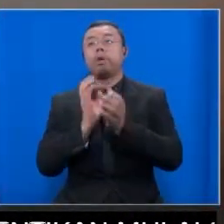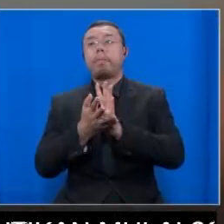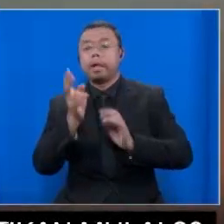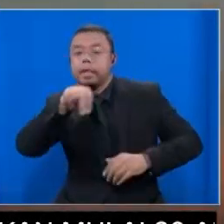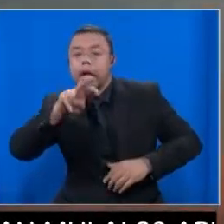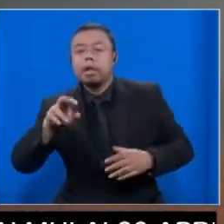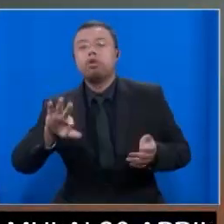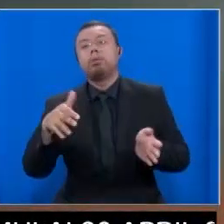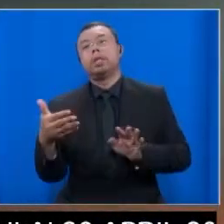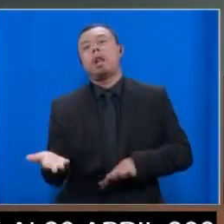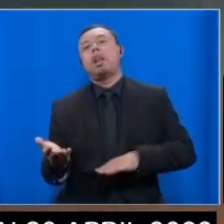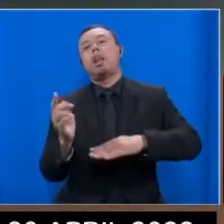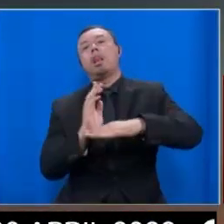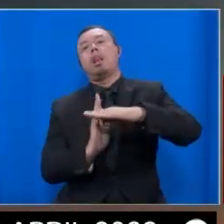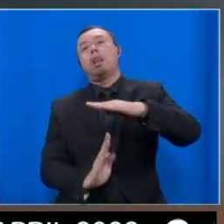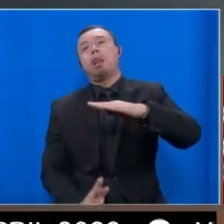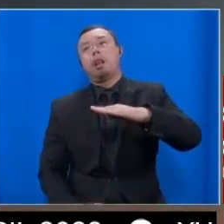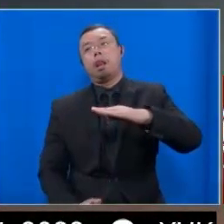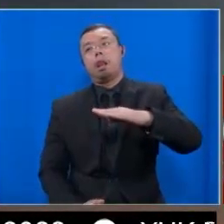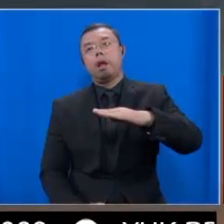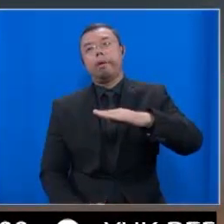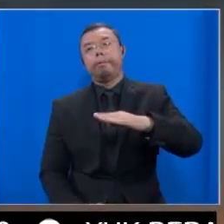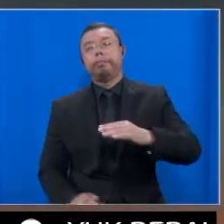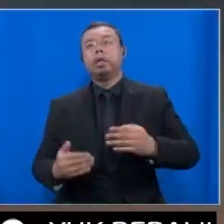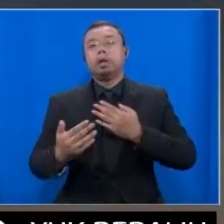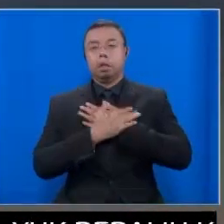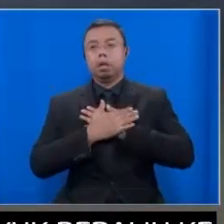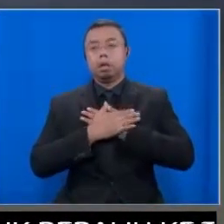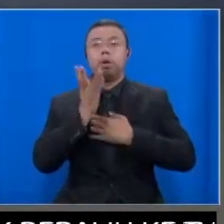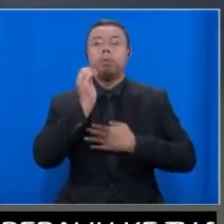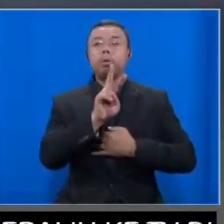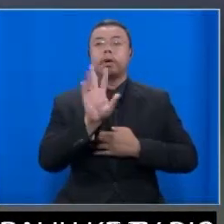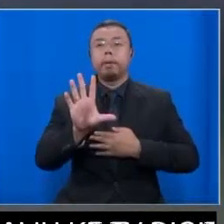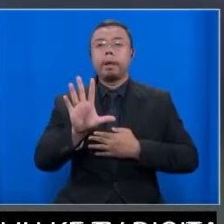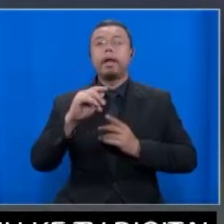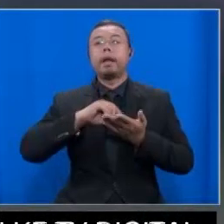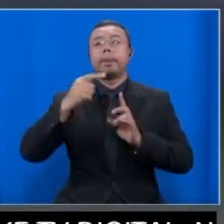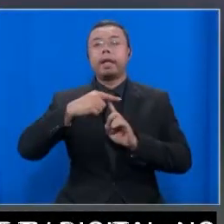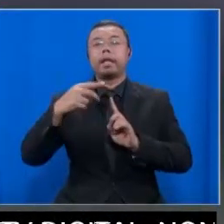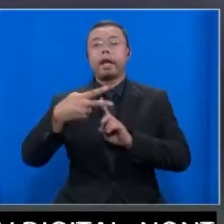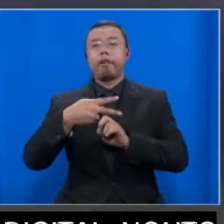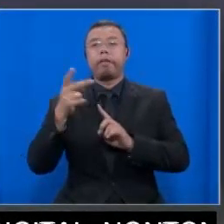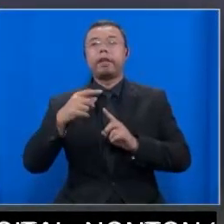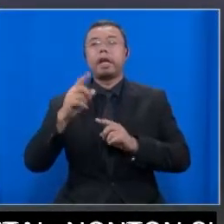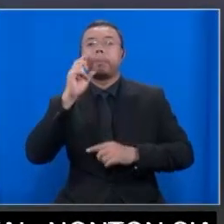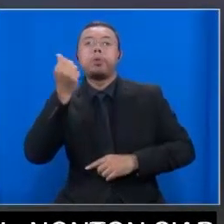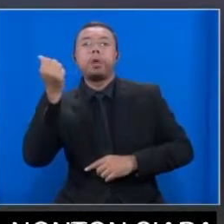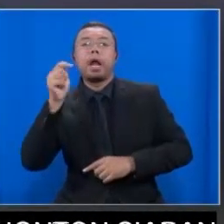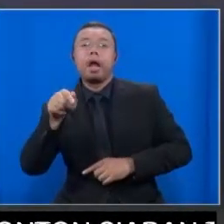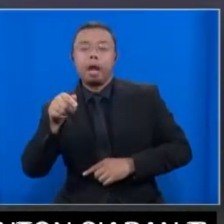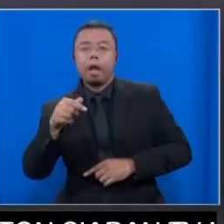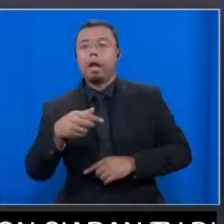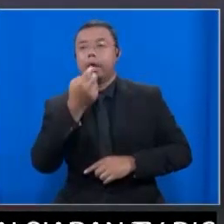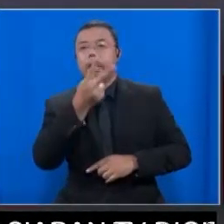tewas akibat tenggelam pada Kamis pagi. Jasad pria 25 tahun berinisial TF asal Bangkalan Madura ini ditemukan